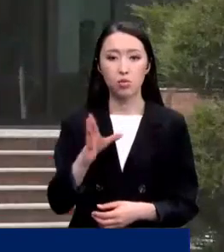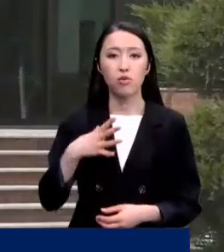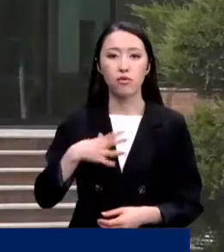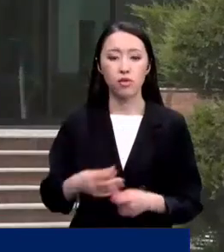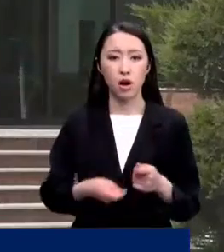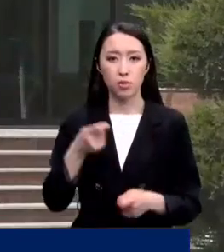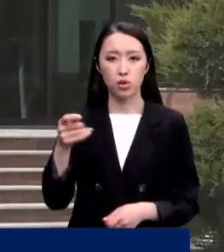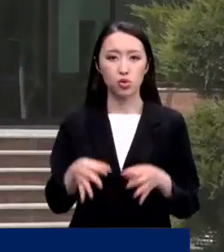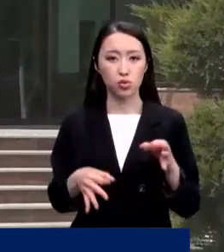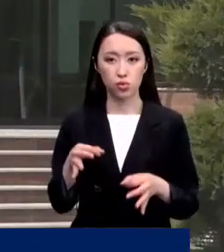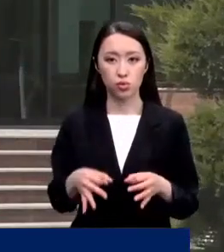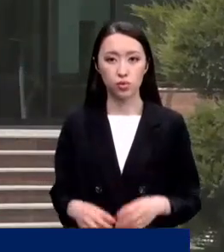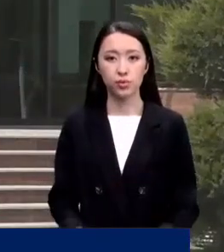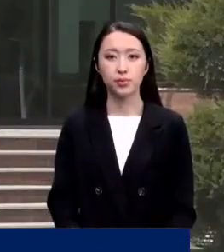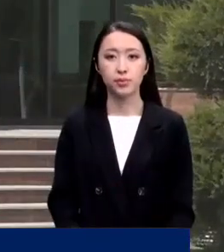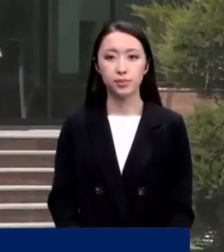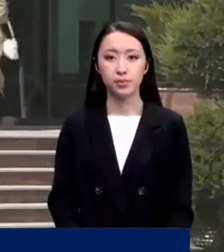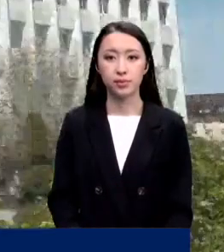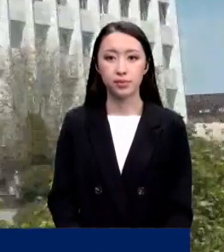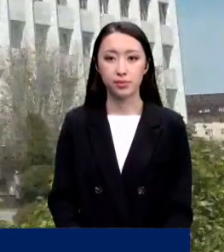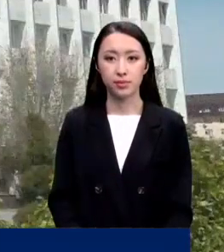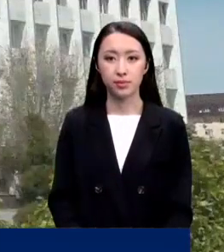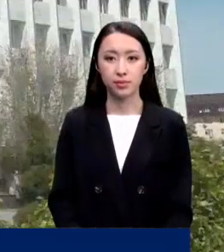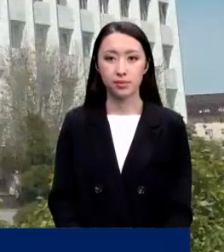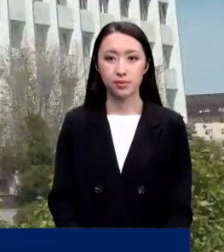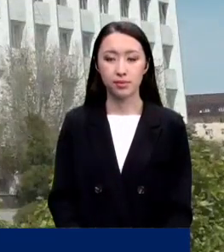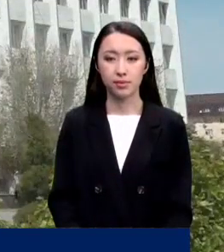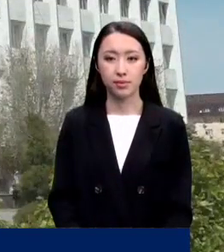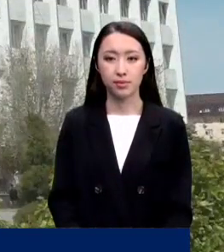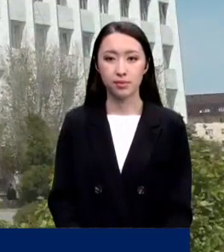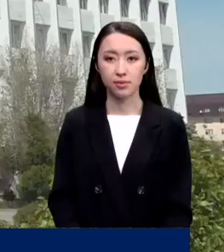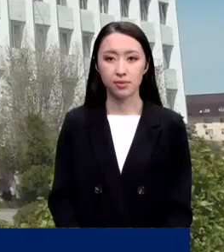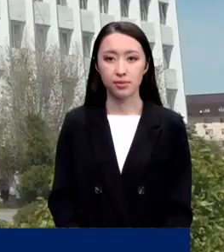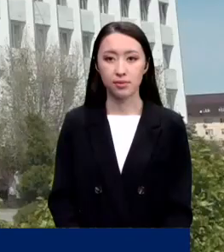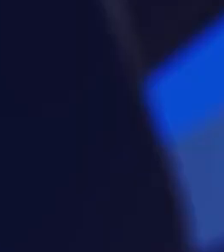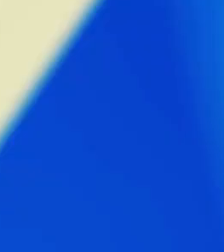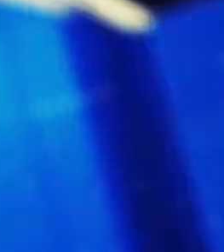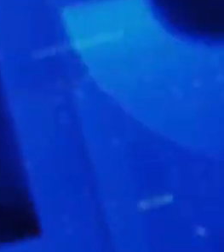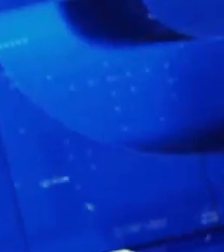вынуждена обратиться в суд. Алия Жамитова, Канат Ериев, Атамекен Бизнес, Атырауская область.